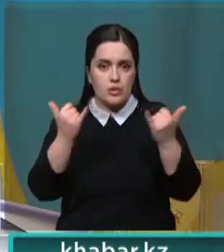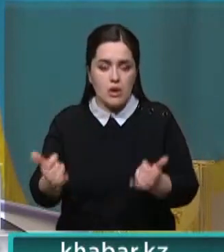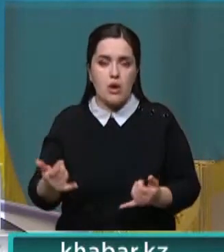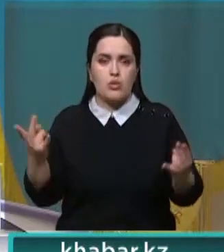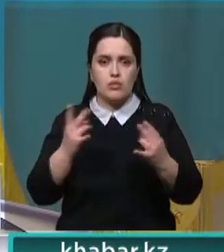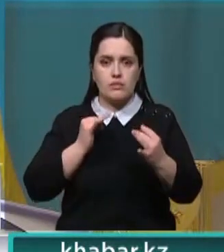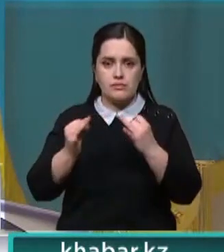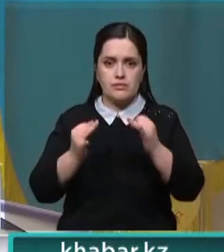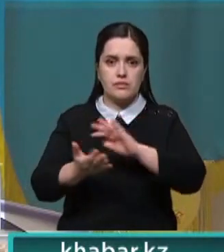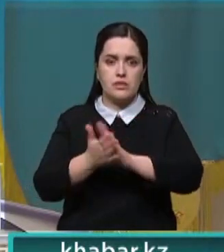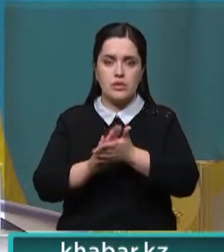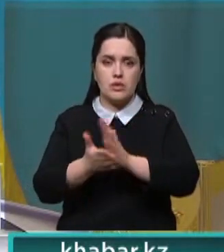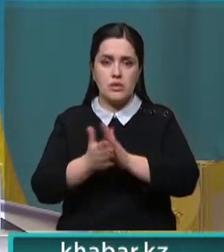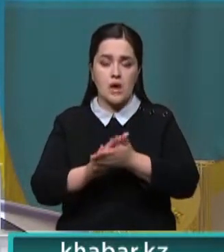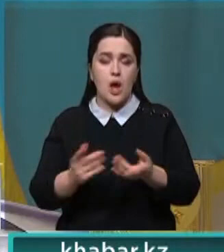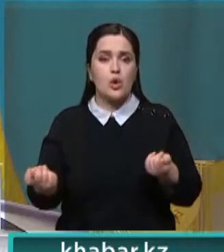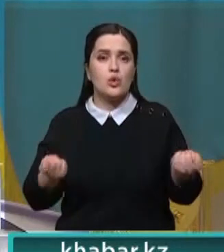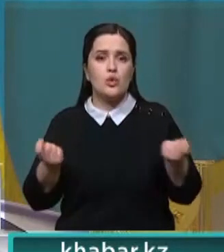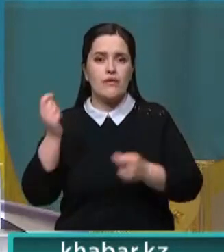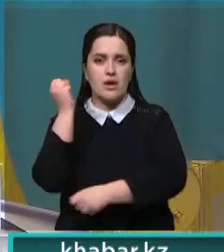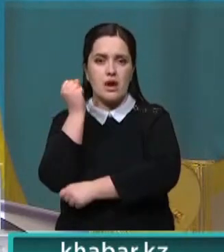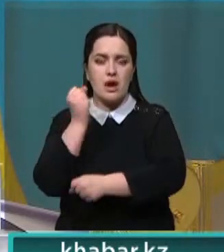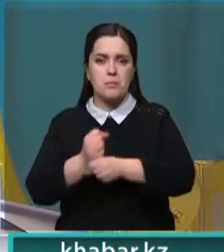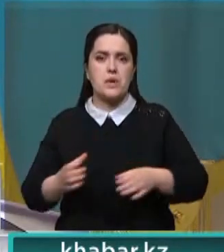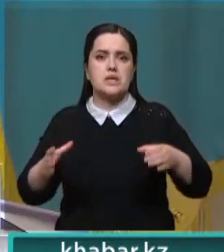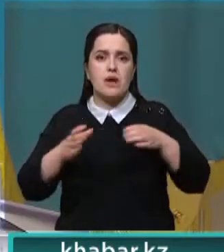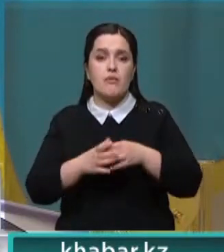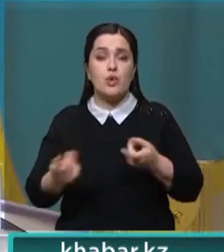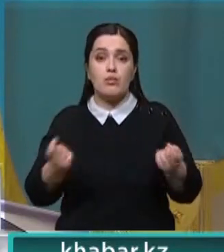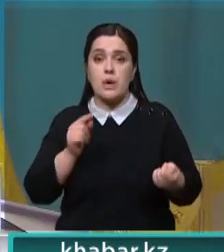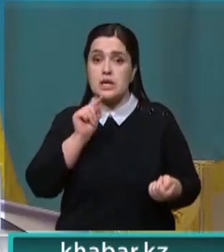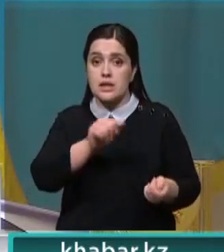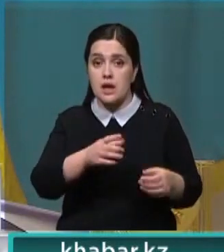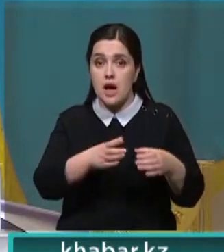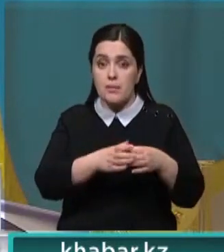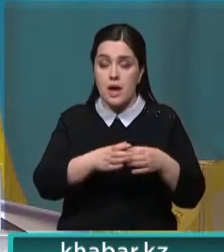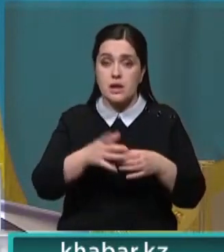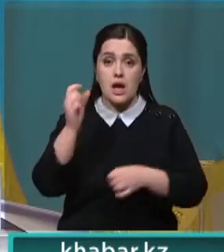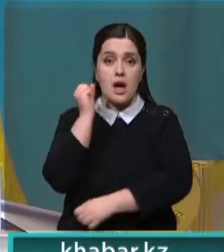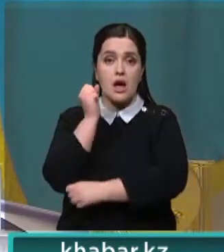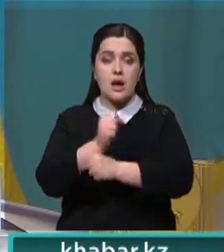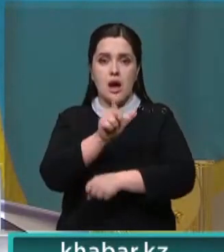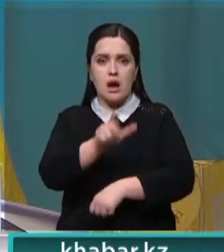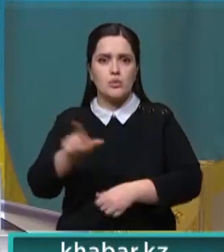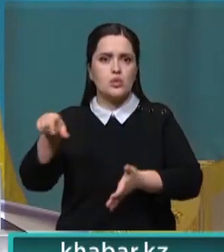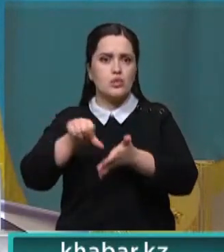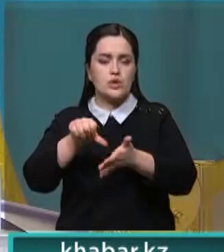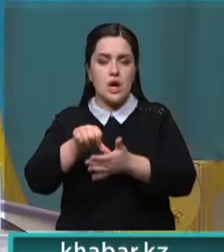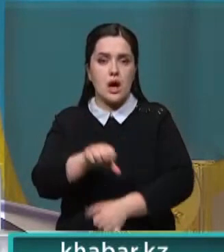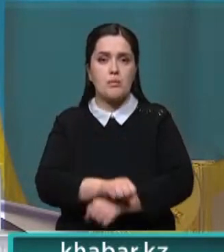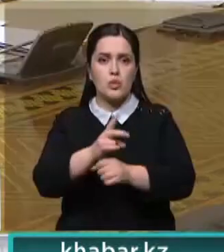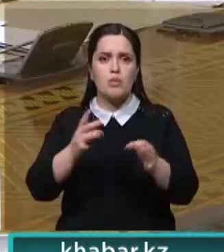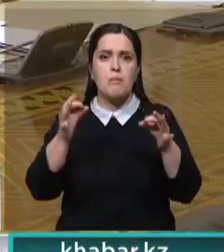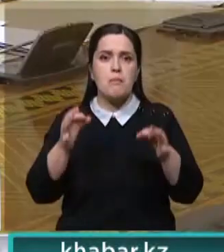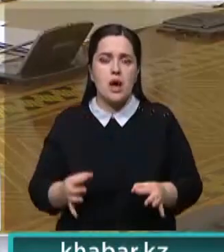конструктивный диалог с руководителями профсоюзов и руководителями тех компаний, работники которых выходят на митинги. Нужно правильно